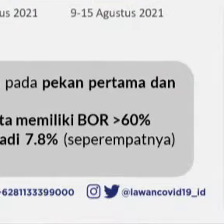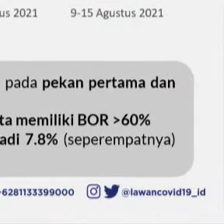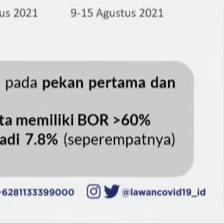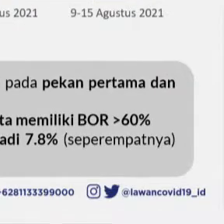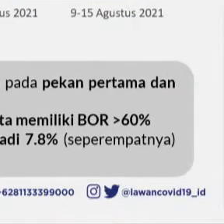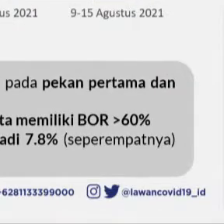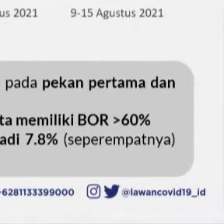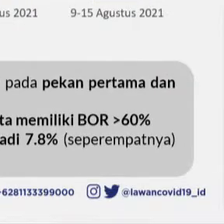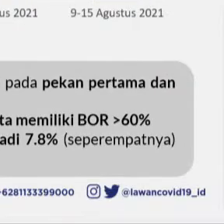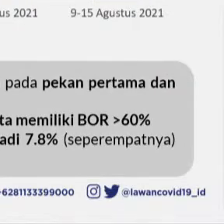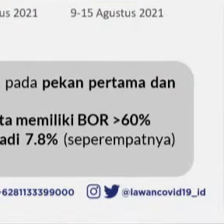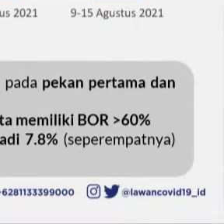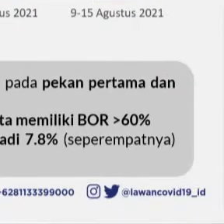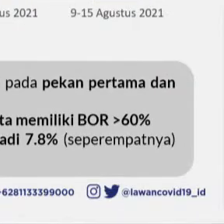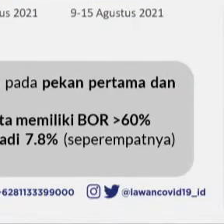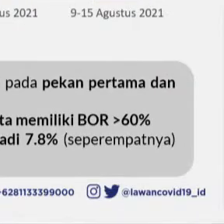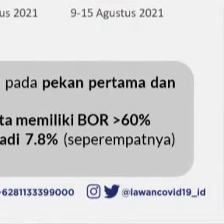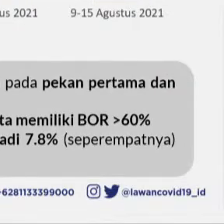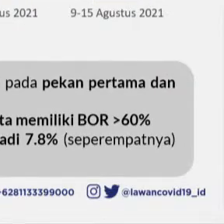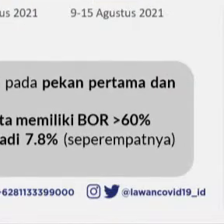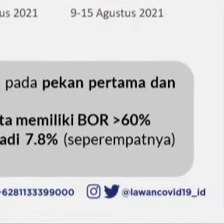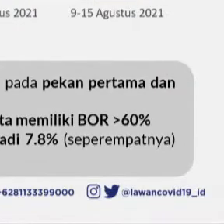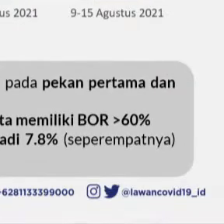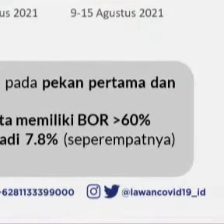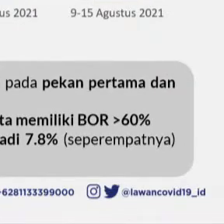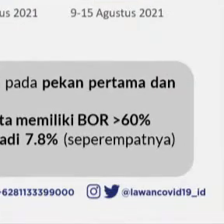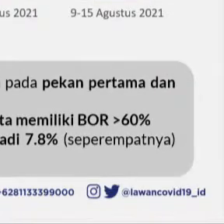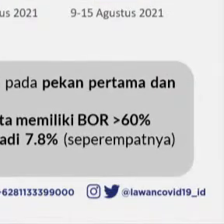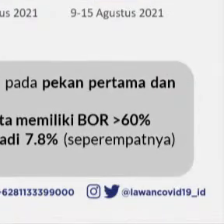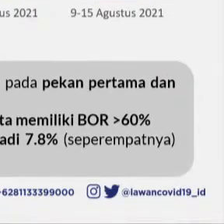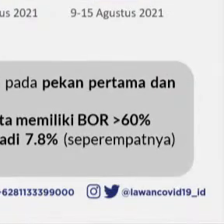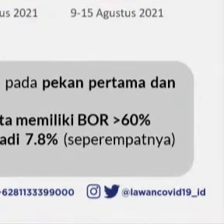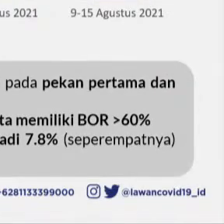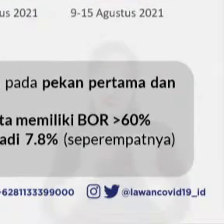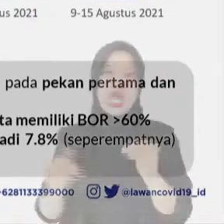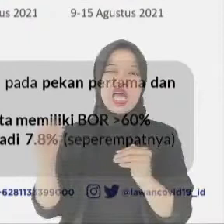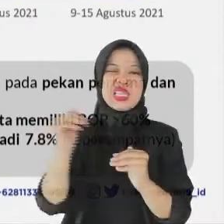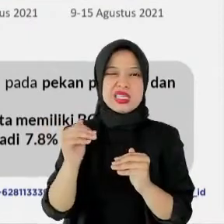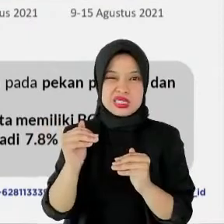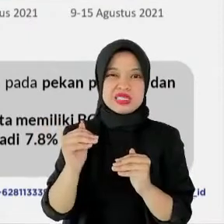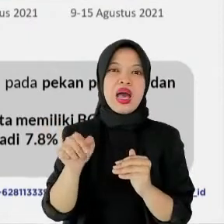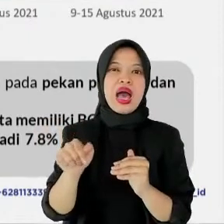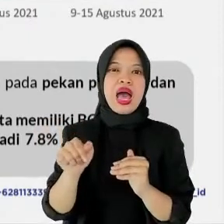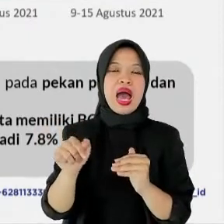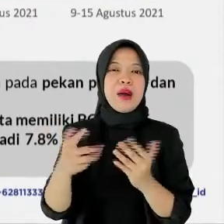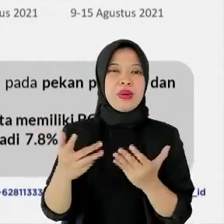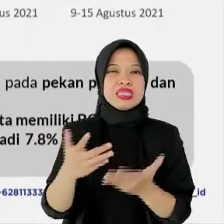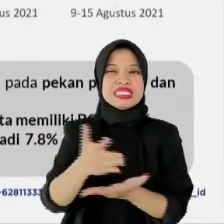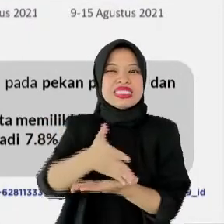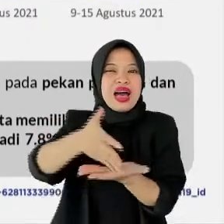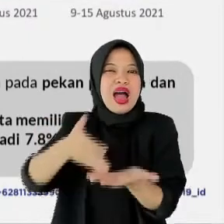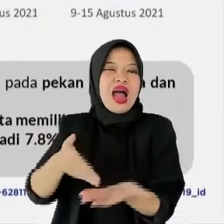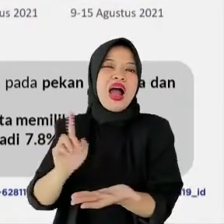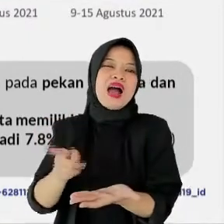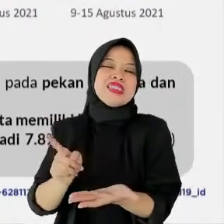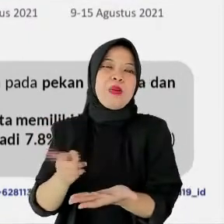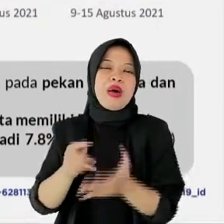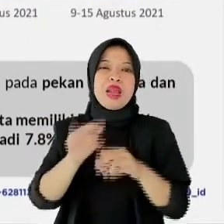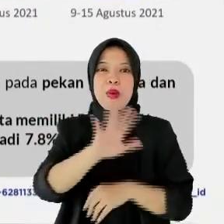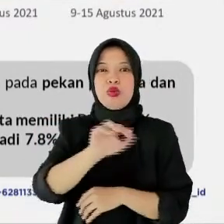51-54% kabupaten kota yang ada di Indonesia, ini BOR-nya di atas 60%, bahkan itu setengah lebih nih. Setengah lebih, karena kita